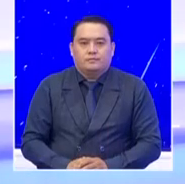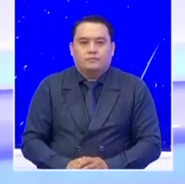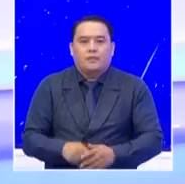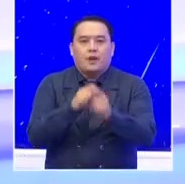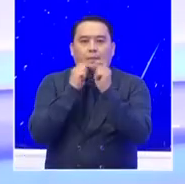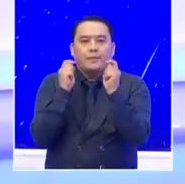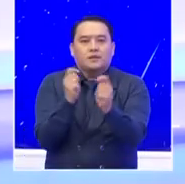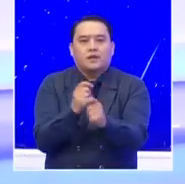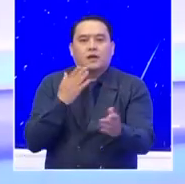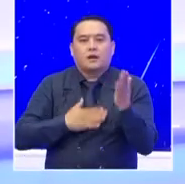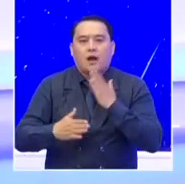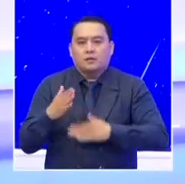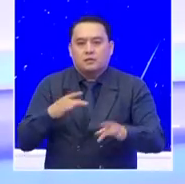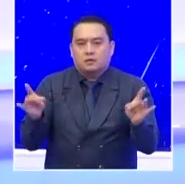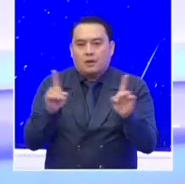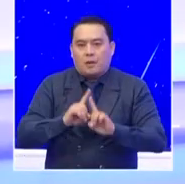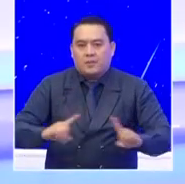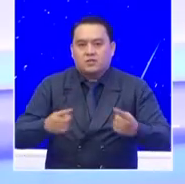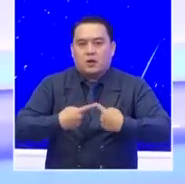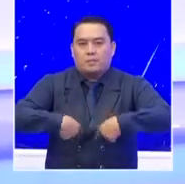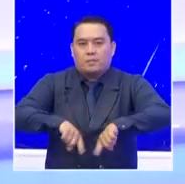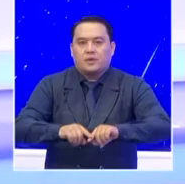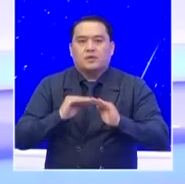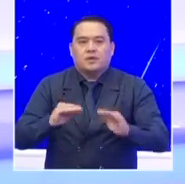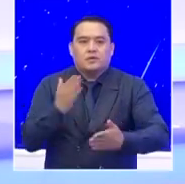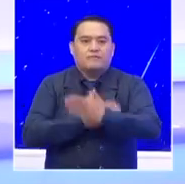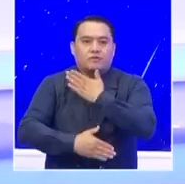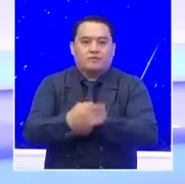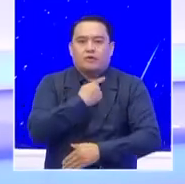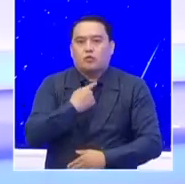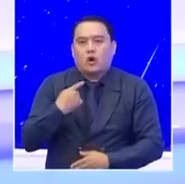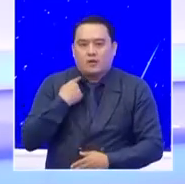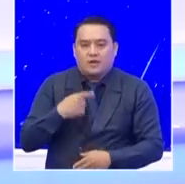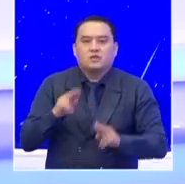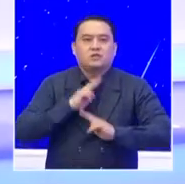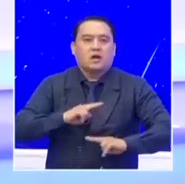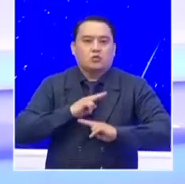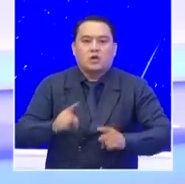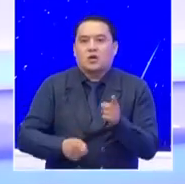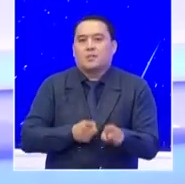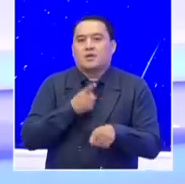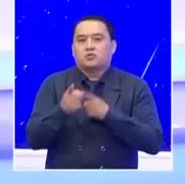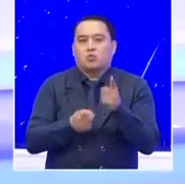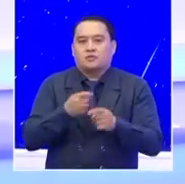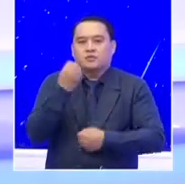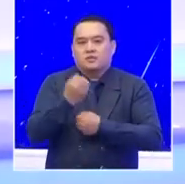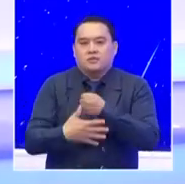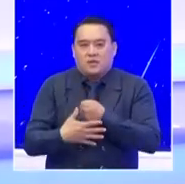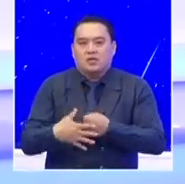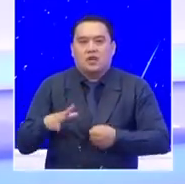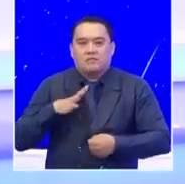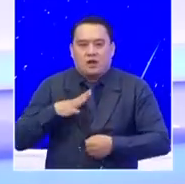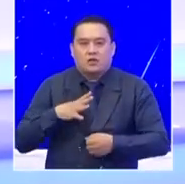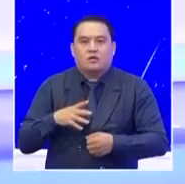«Подари радость» – необычное поздравление организовали для детей с ограниченными возможностями в Талдыкургане. Сотрудники реабилитационного центра